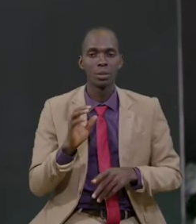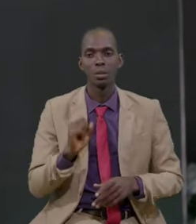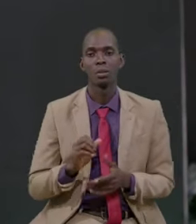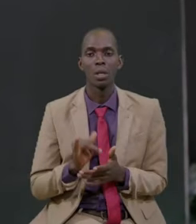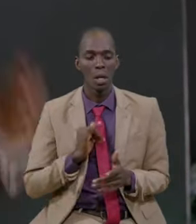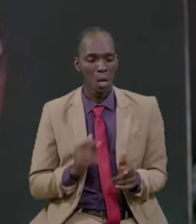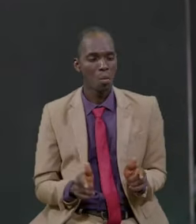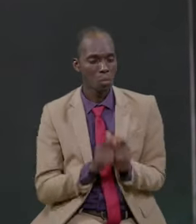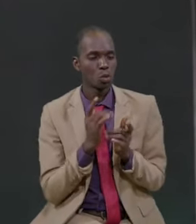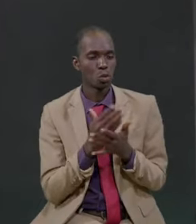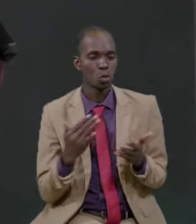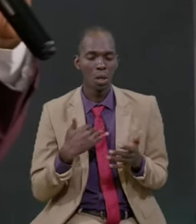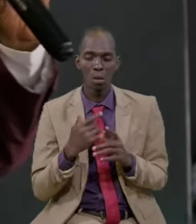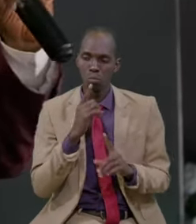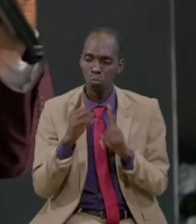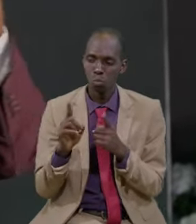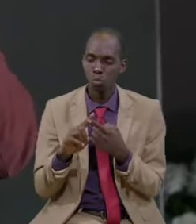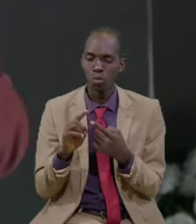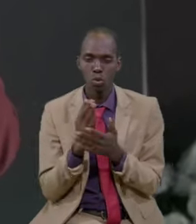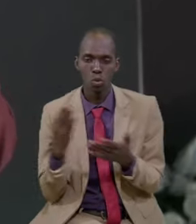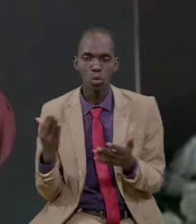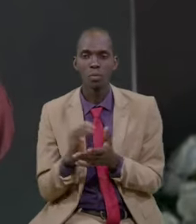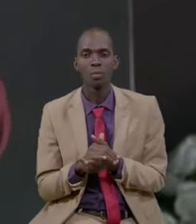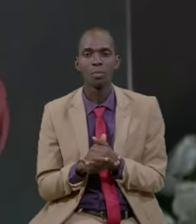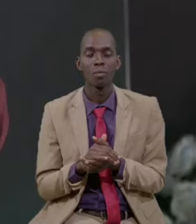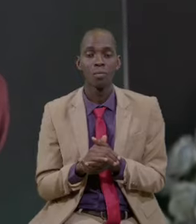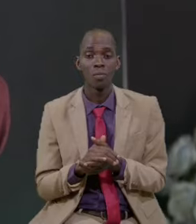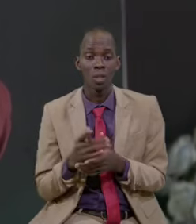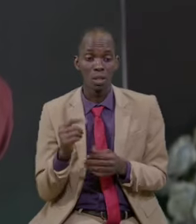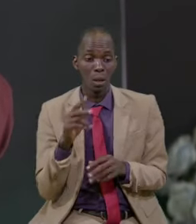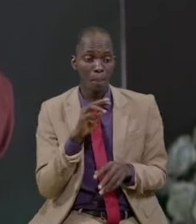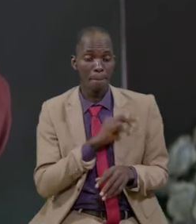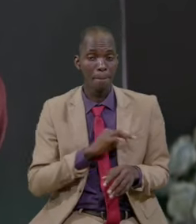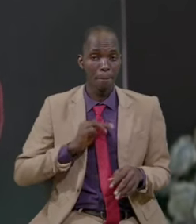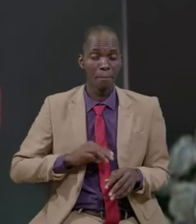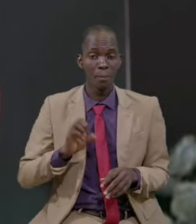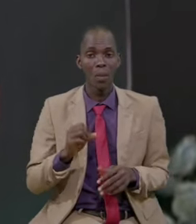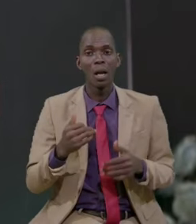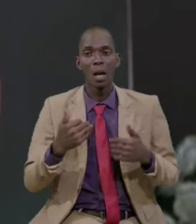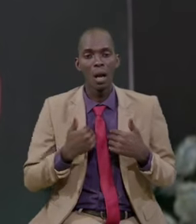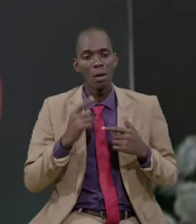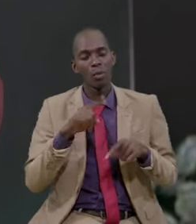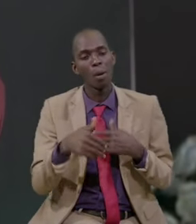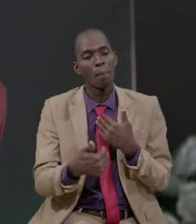ai parlé à certains. Leurs membres sont repartis dans le péché.